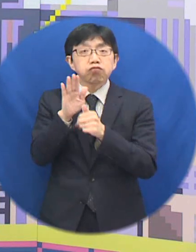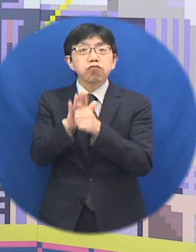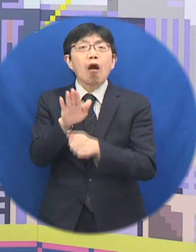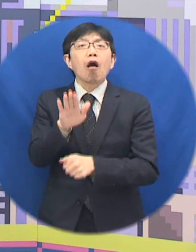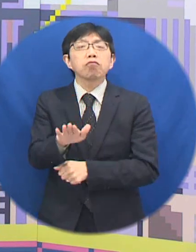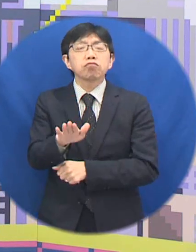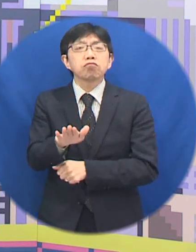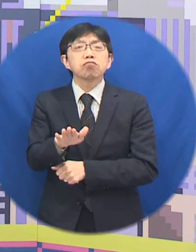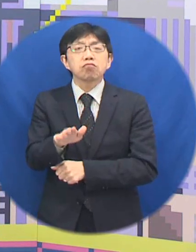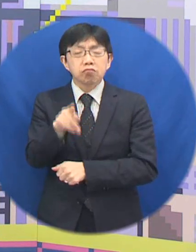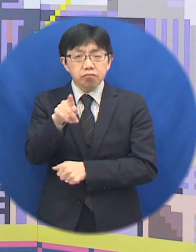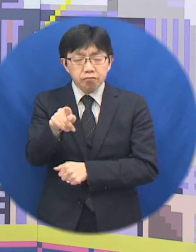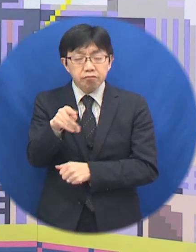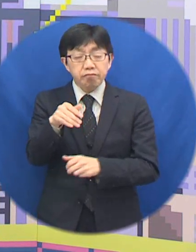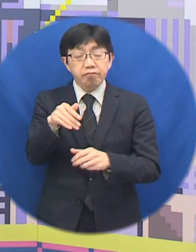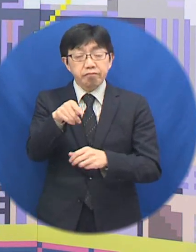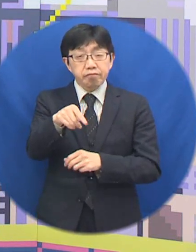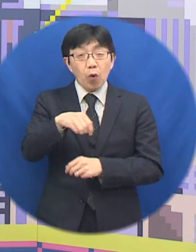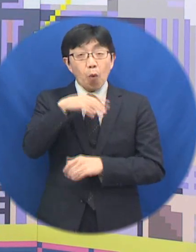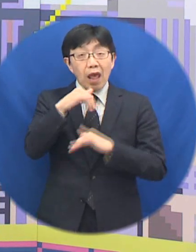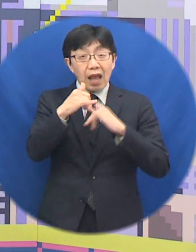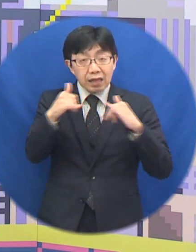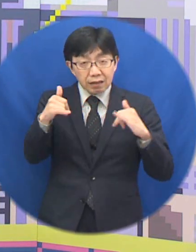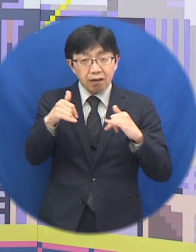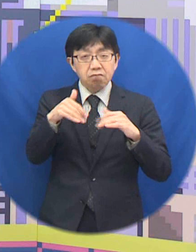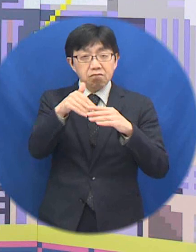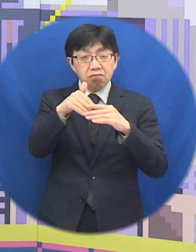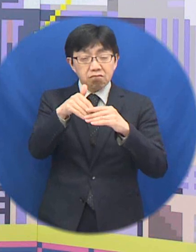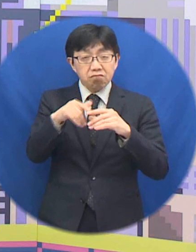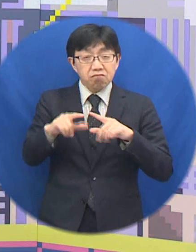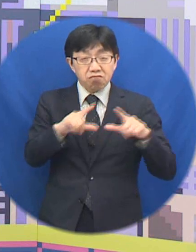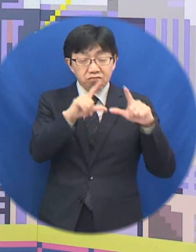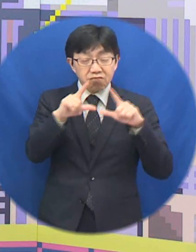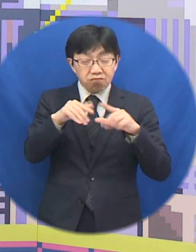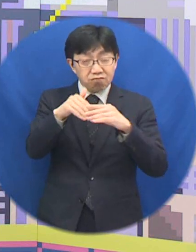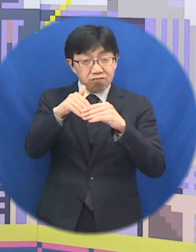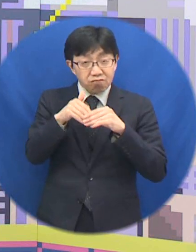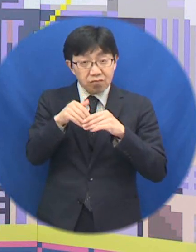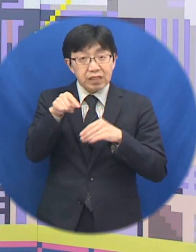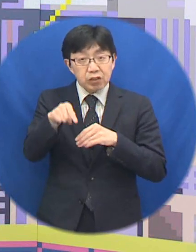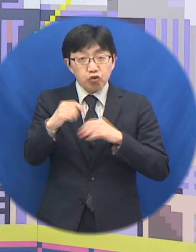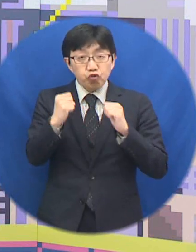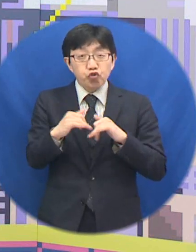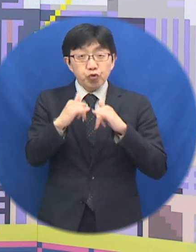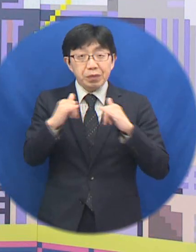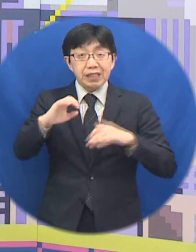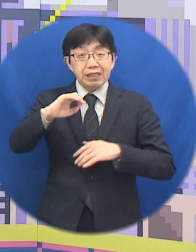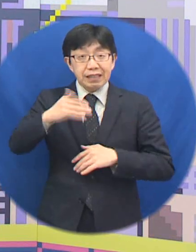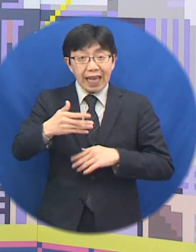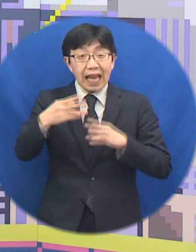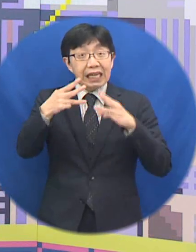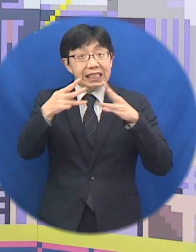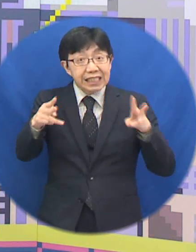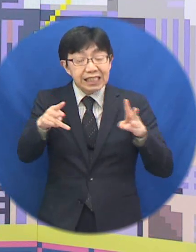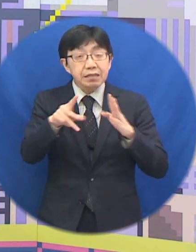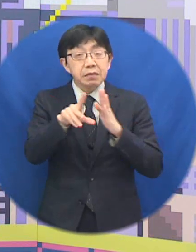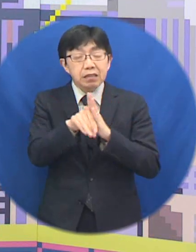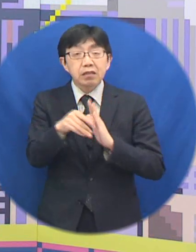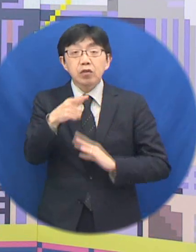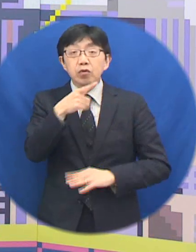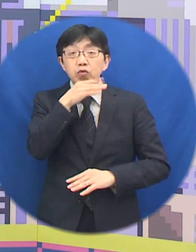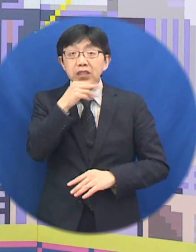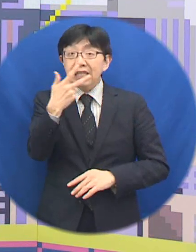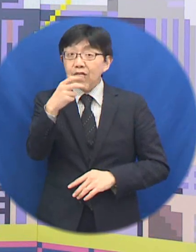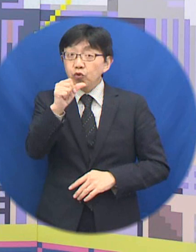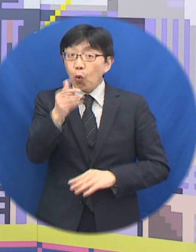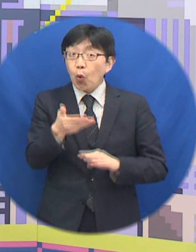の方で低所得者の方向けに、住民税非課税のですね、75歳以上のみの世帯の